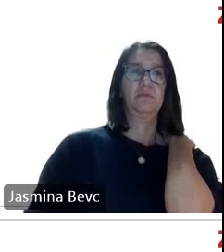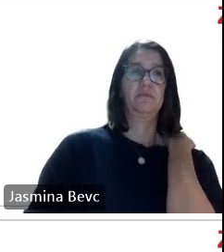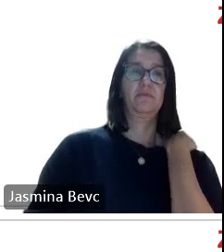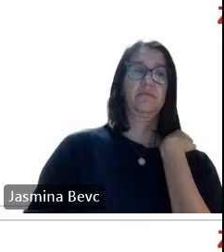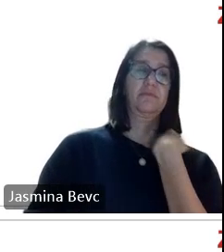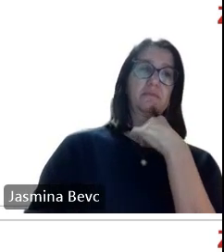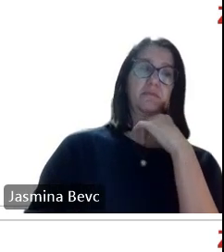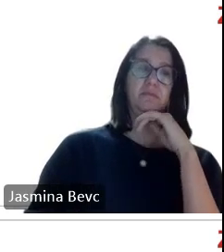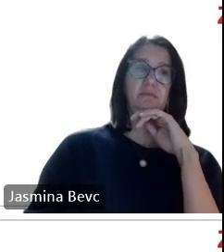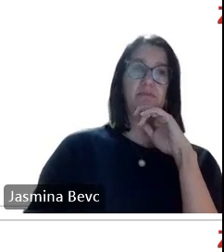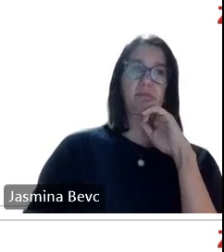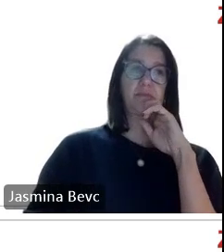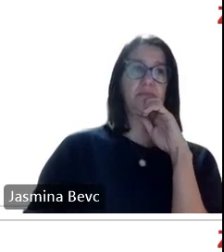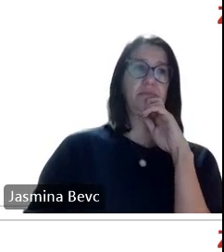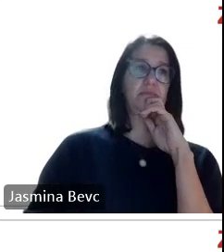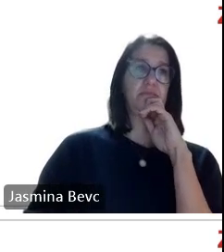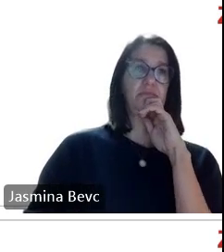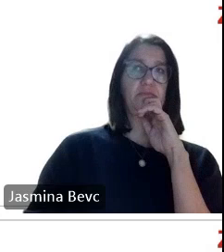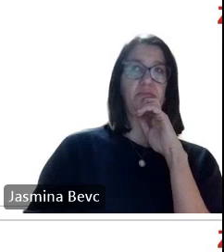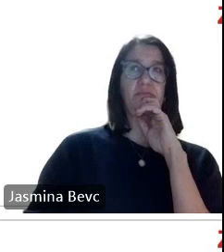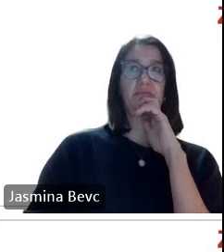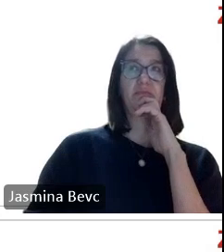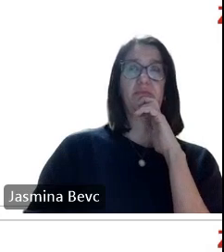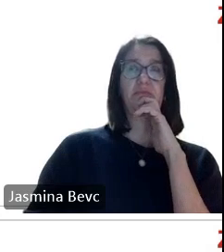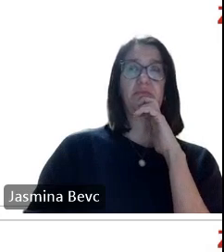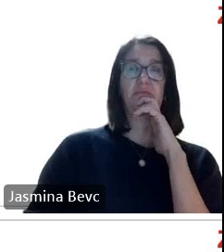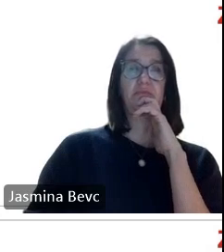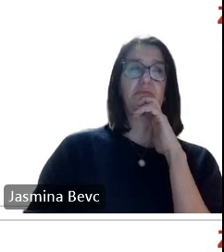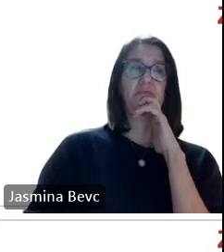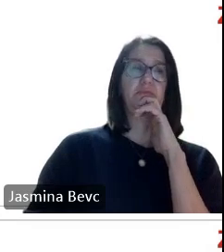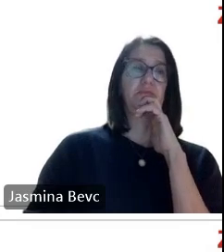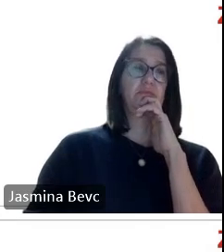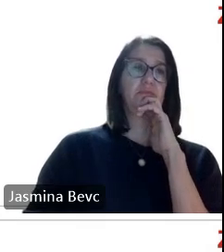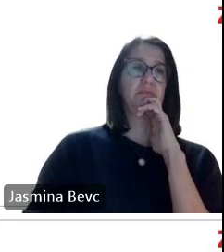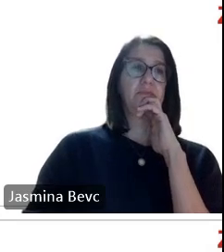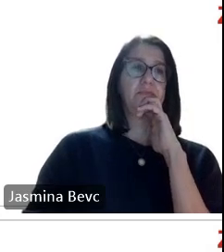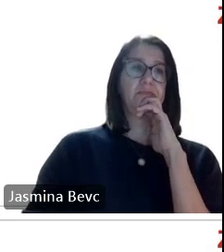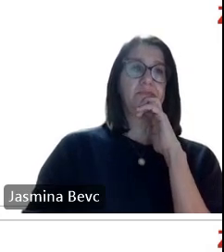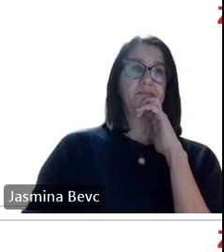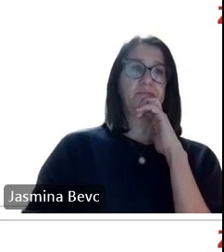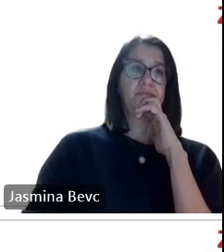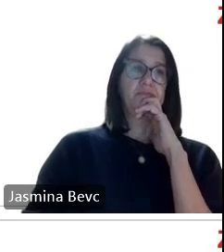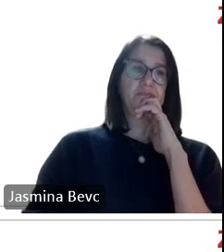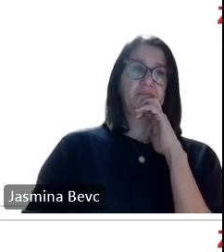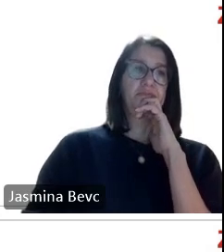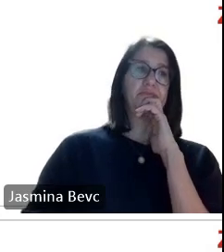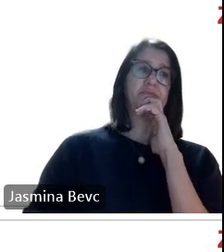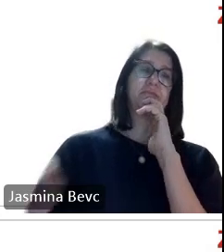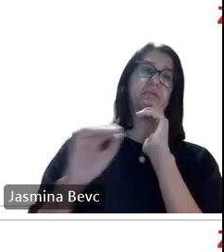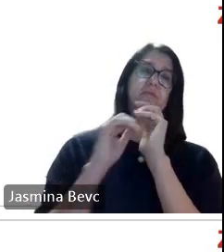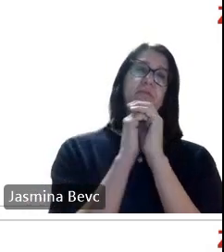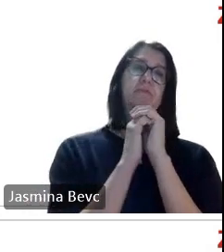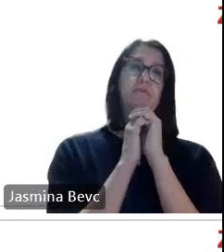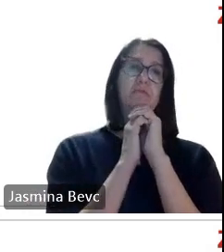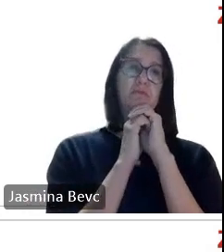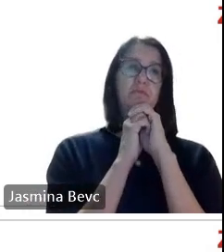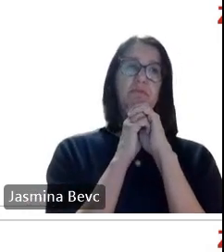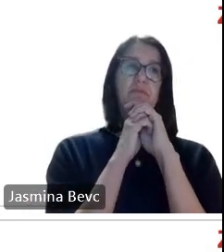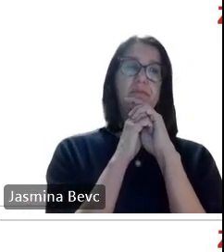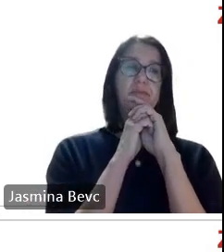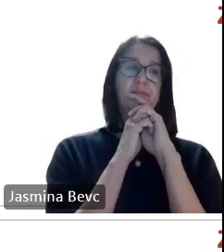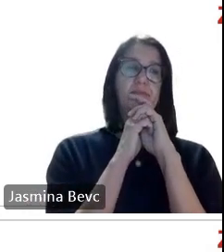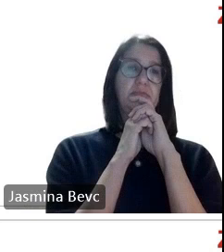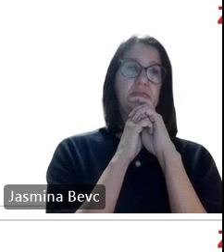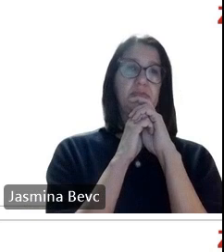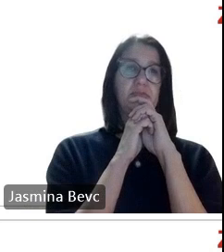ogrevanja. Z ploskovnimi ogrevanjem, ventilatorskimi konvektorji dosežemo visok COP. COP